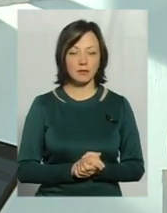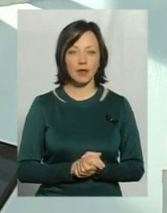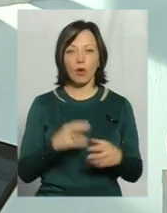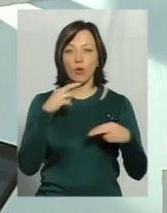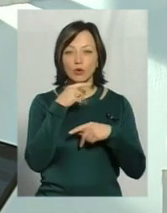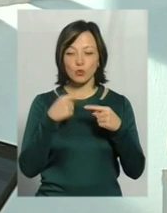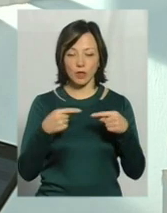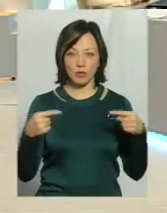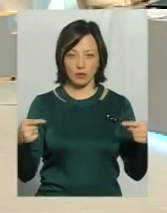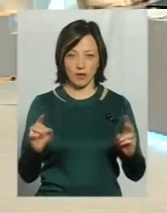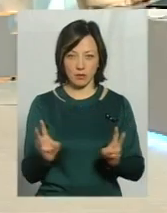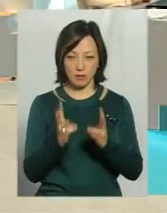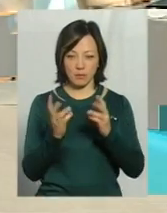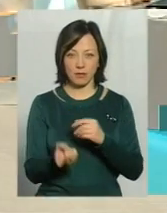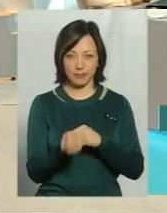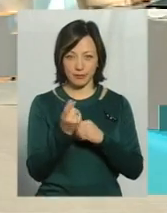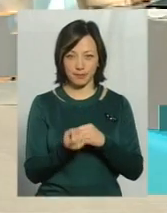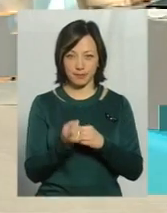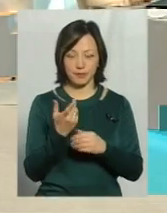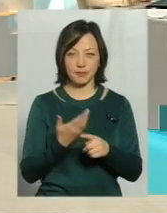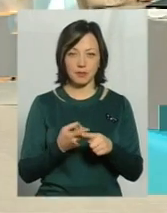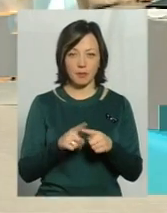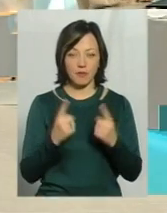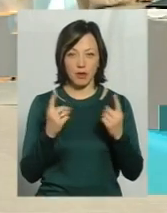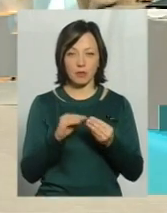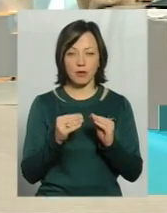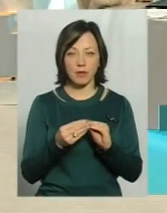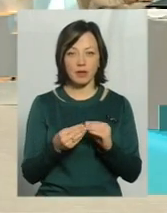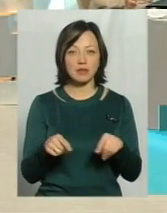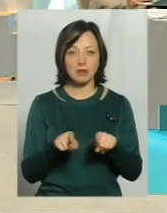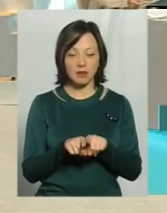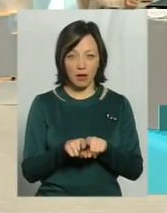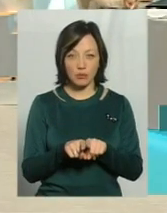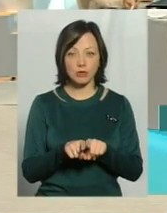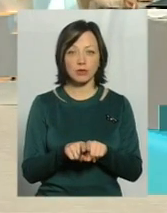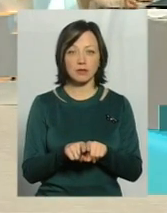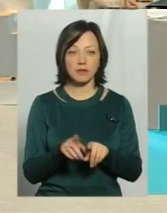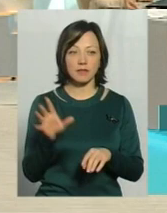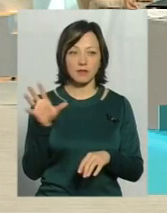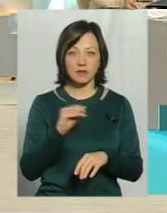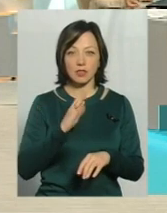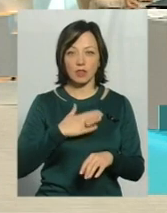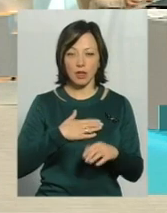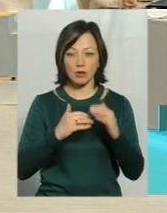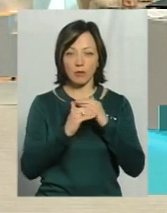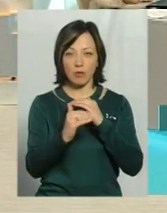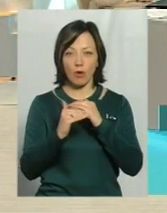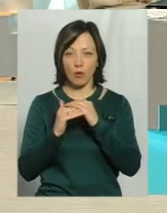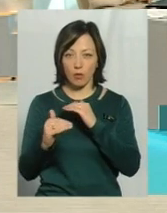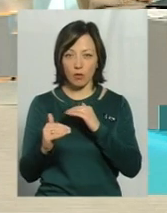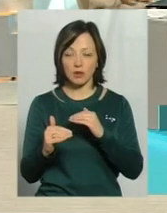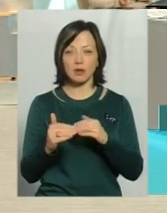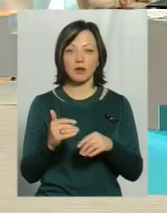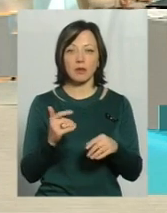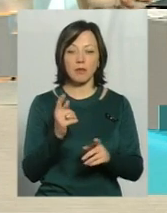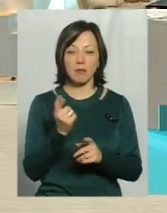вже є дуже велика проблема. Тобто це та проблема, яку несуть всі наші полігони, які мало